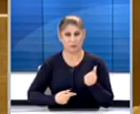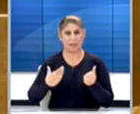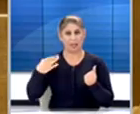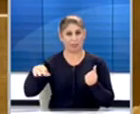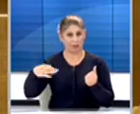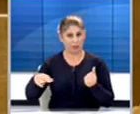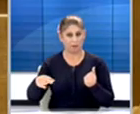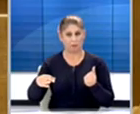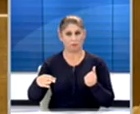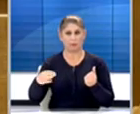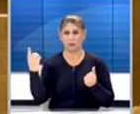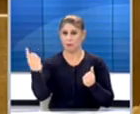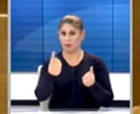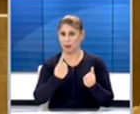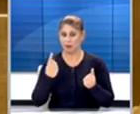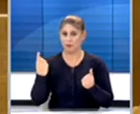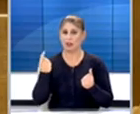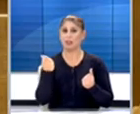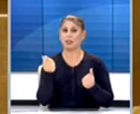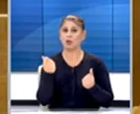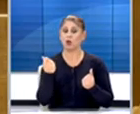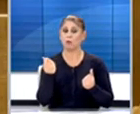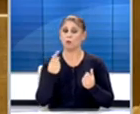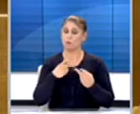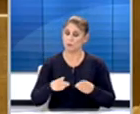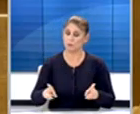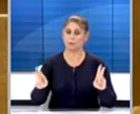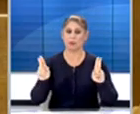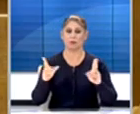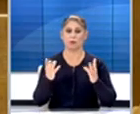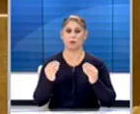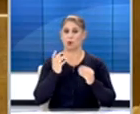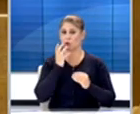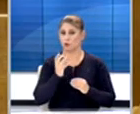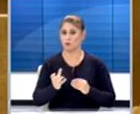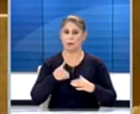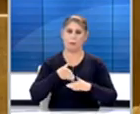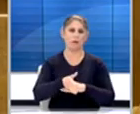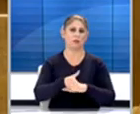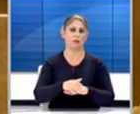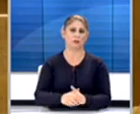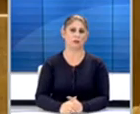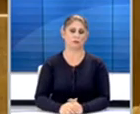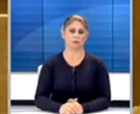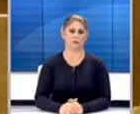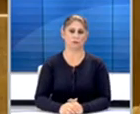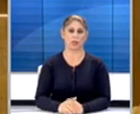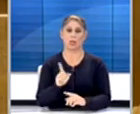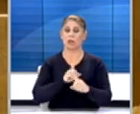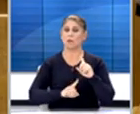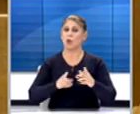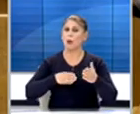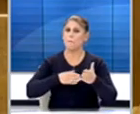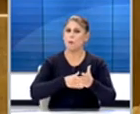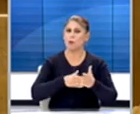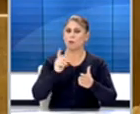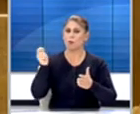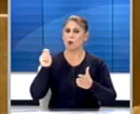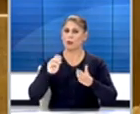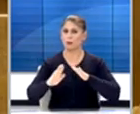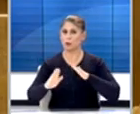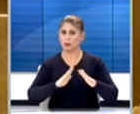αδυναμίες σε περιβάλλον οικονομικό που επέτρεπε πάρα πολύ σοβαρές παρεμβάσεις. Ποιος σας εμπόδισε για την πολιτική